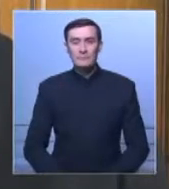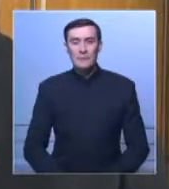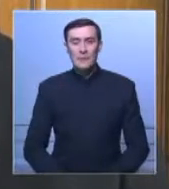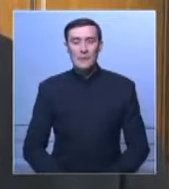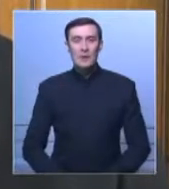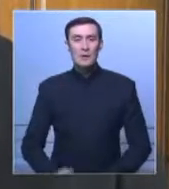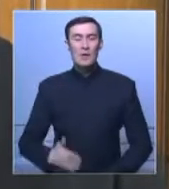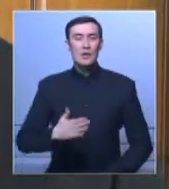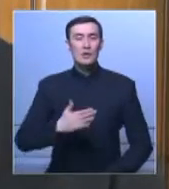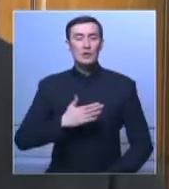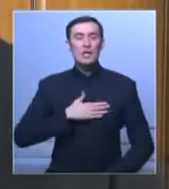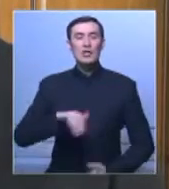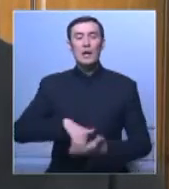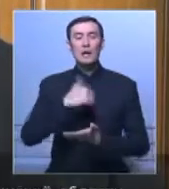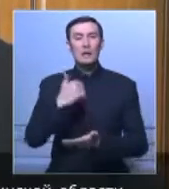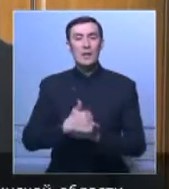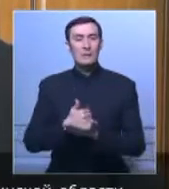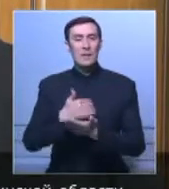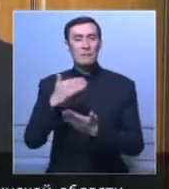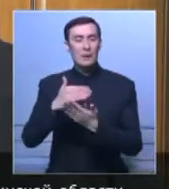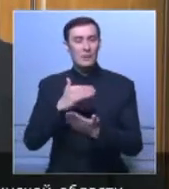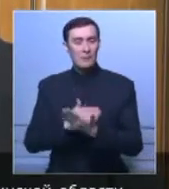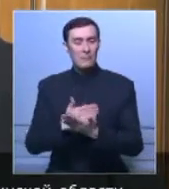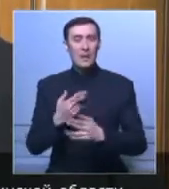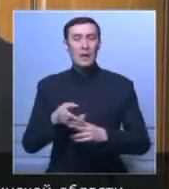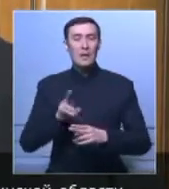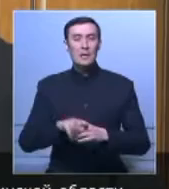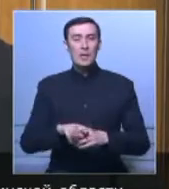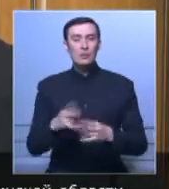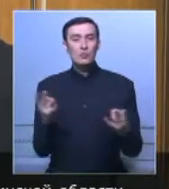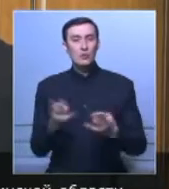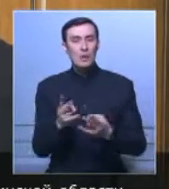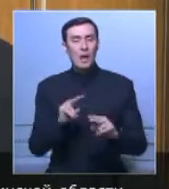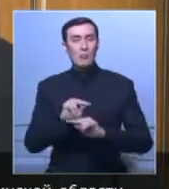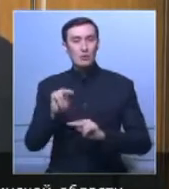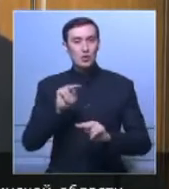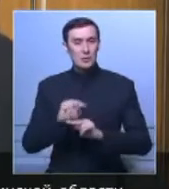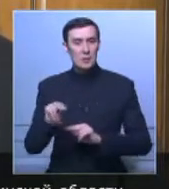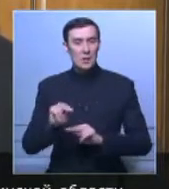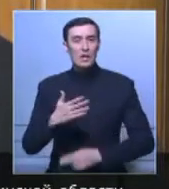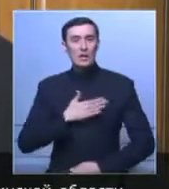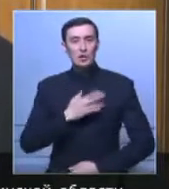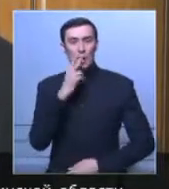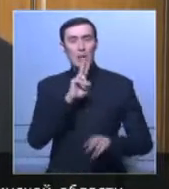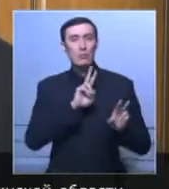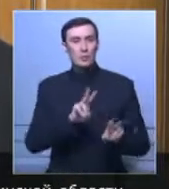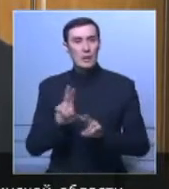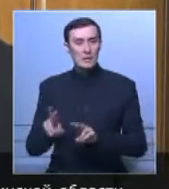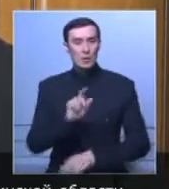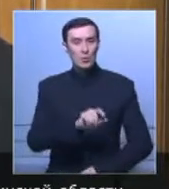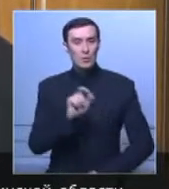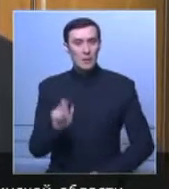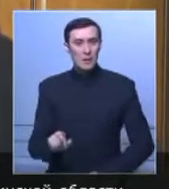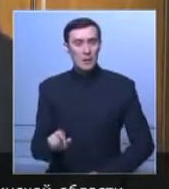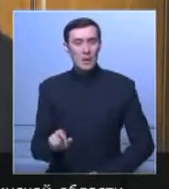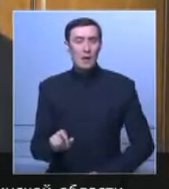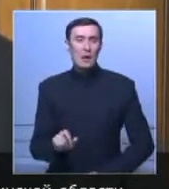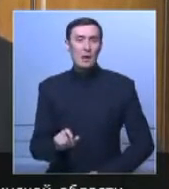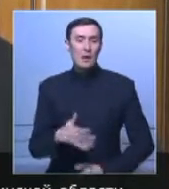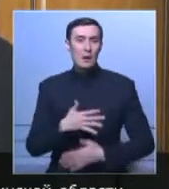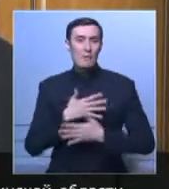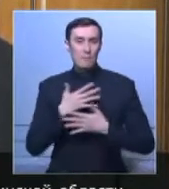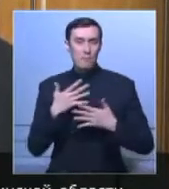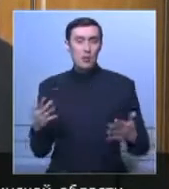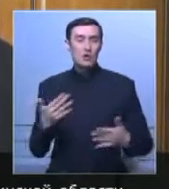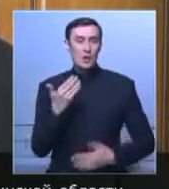Наша главная цель – это, во-первых, обучить наших наблюдателей. Они, вообще-то, в большинстве